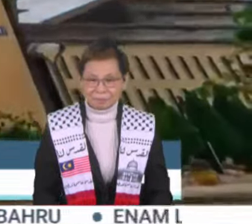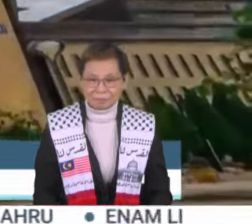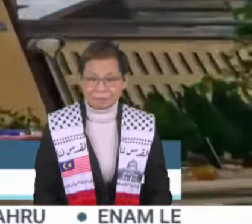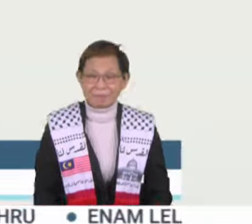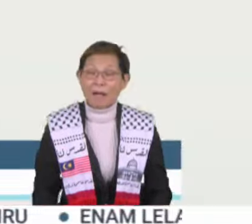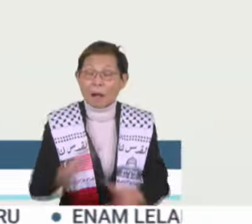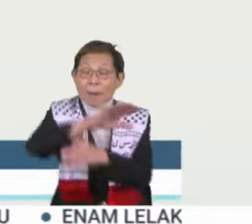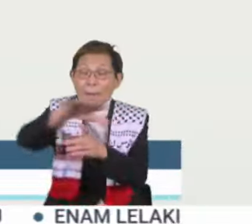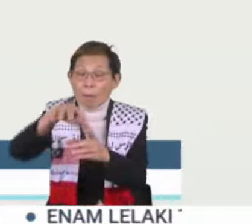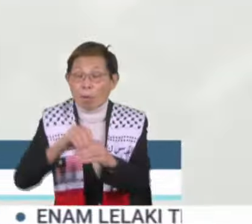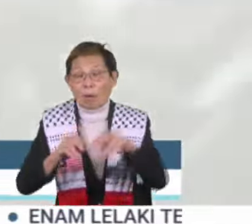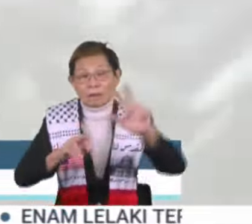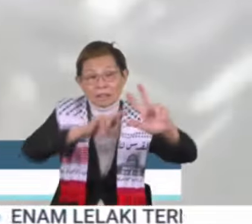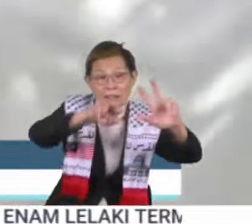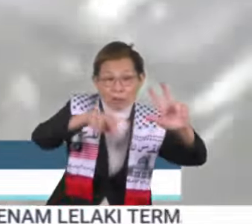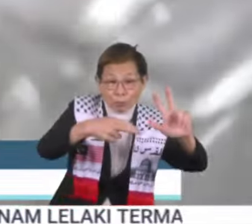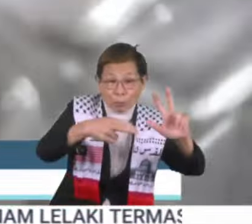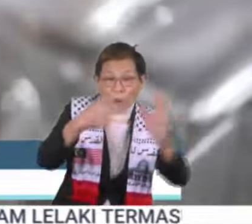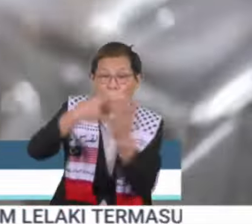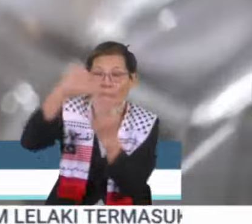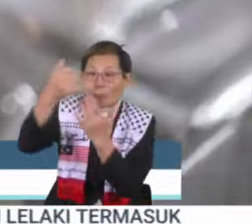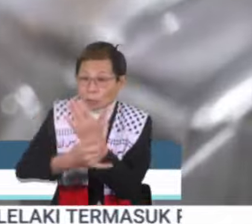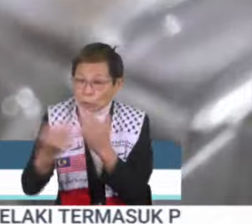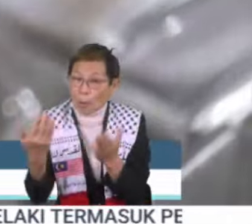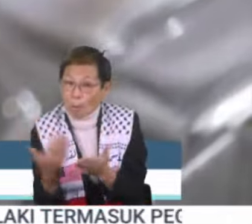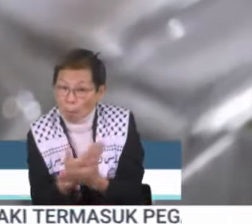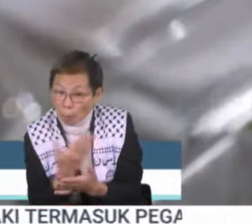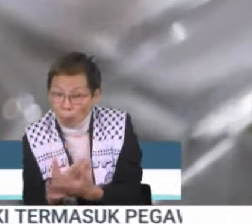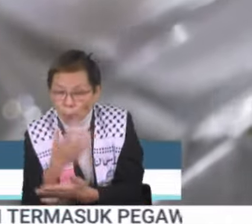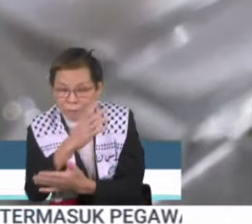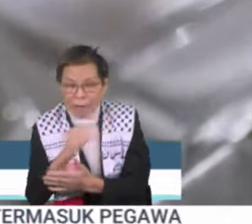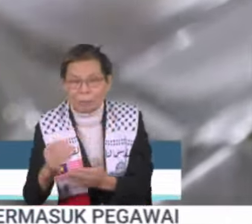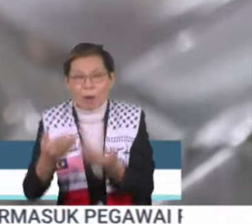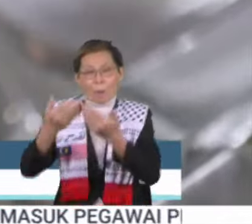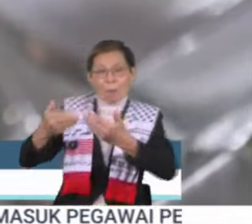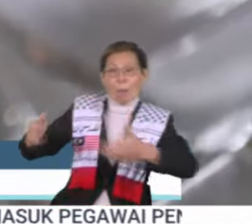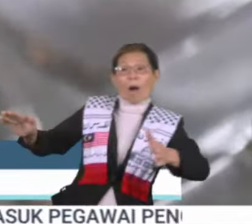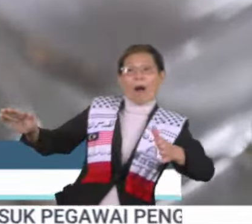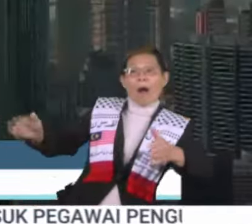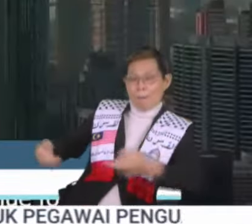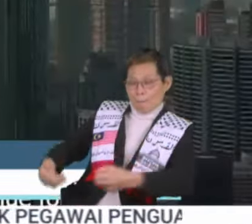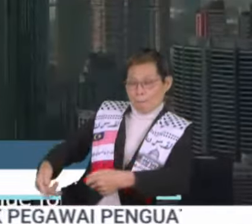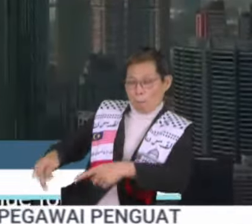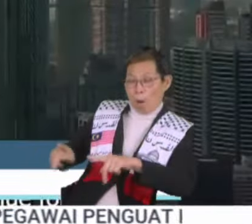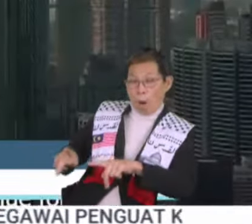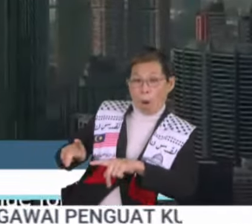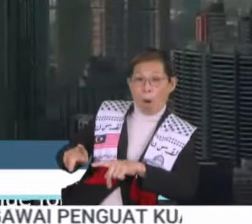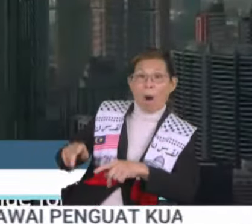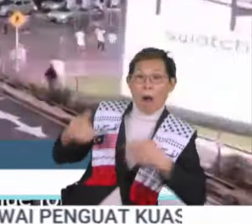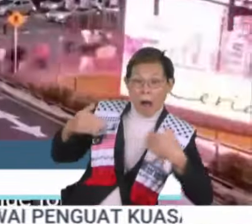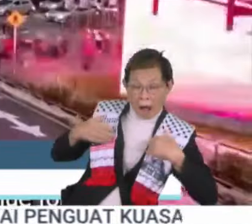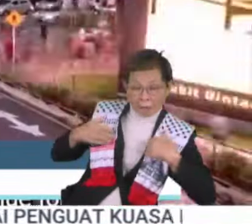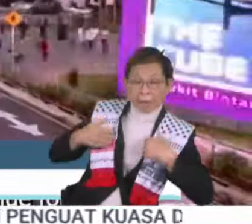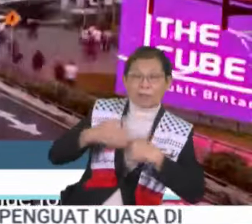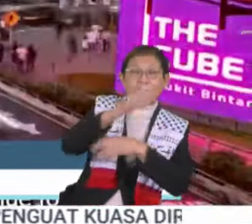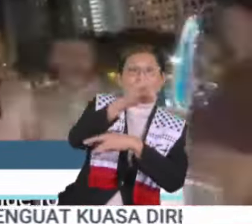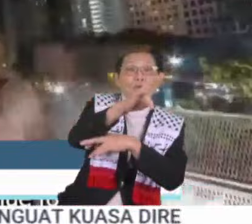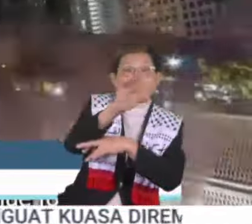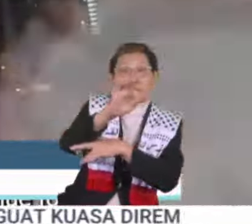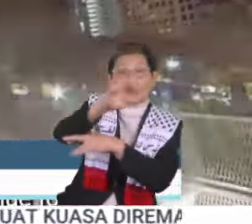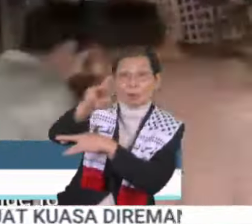Ini melibatkan 3,000 projek baru dan membuka peluang kepada